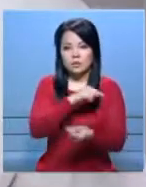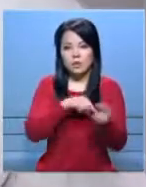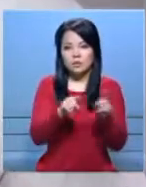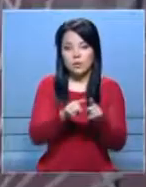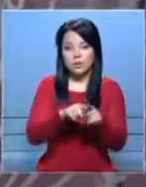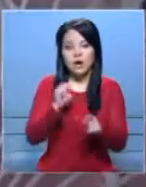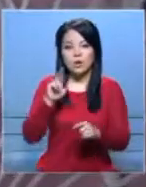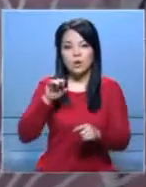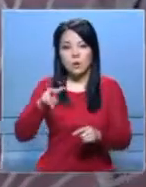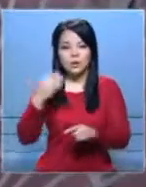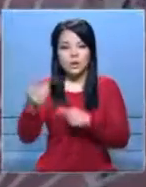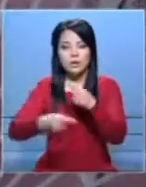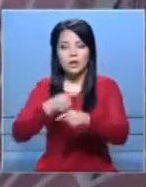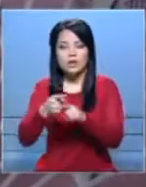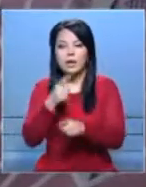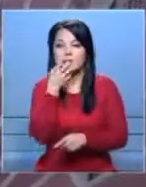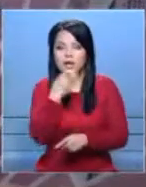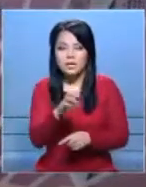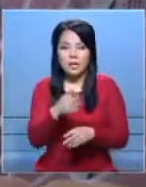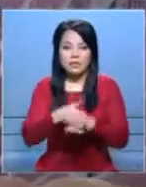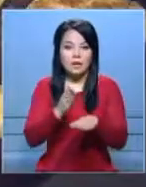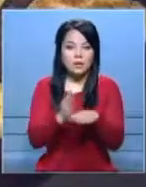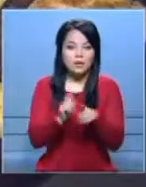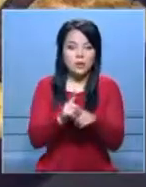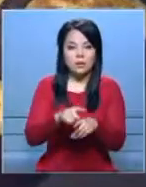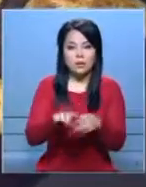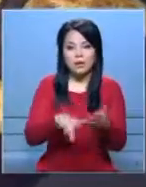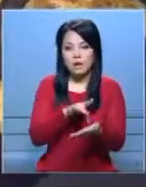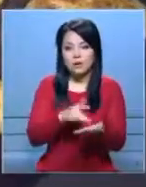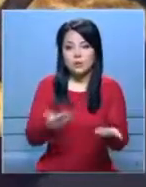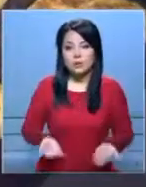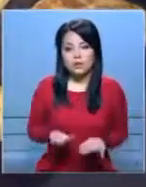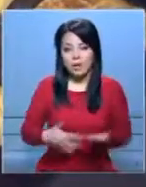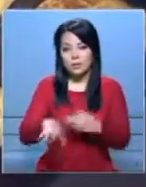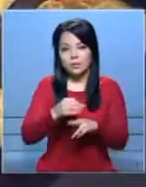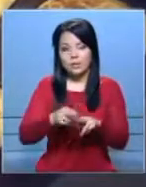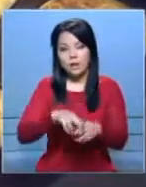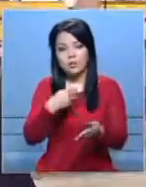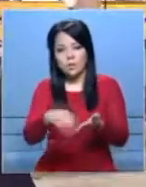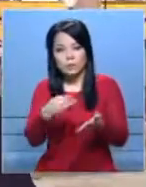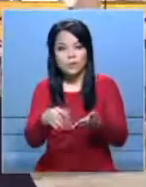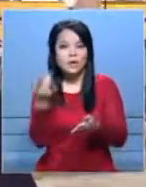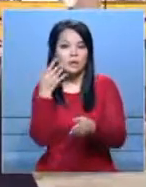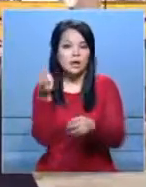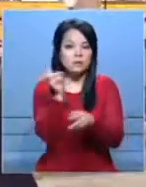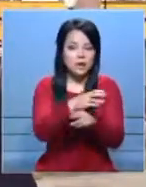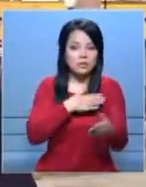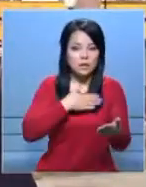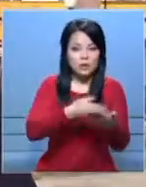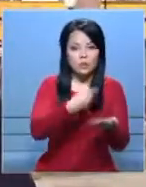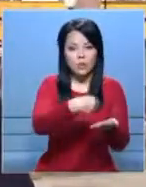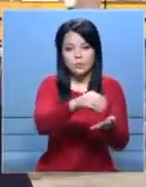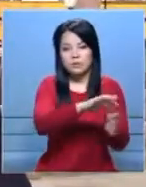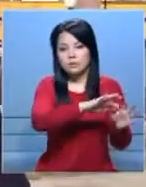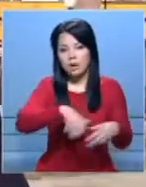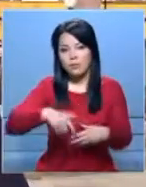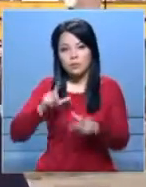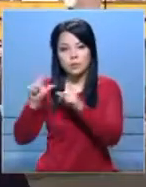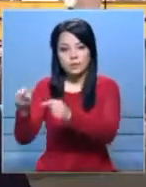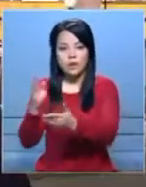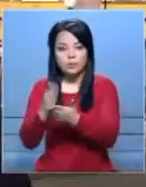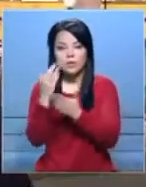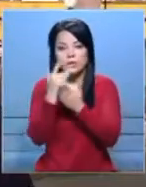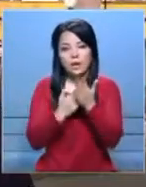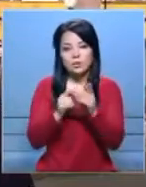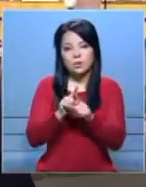арқылы өтеді. Ыстық нанды ары-бері өткен өзге ауыл тұрғындары да жол жөнекей ала кетуді әдетке айналдырған. Жұмыспен қамту 2020 жол картасы